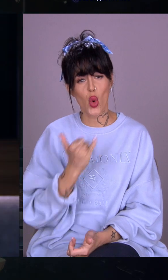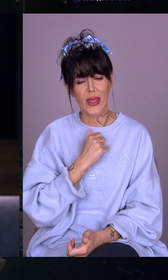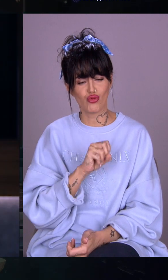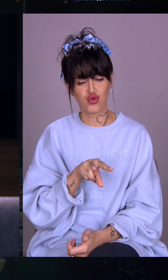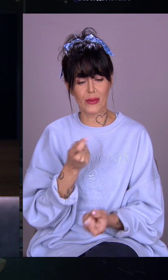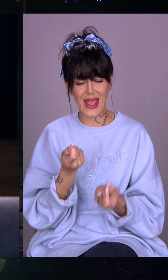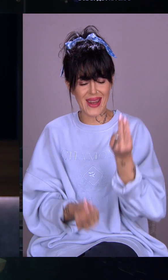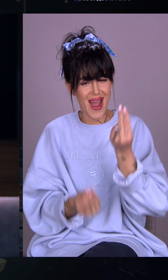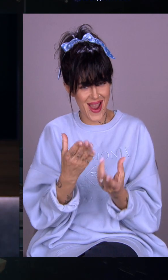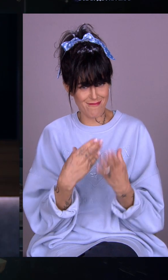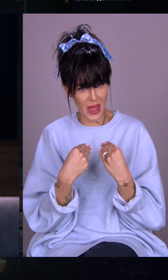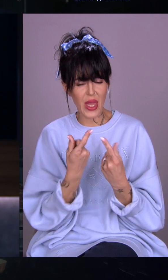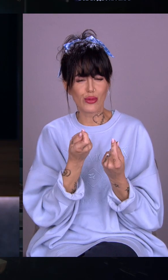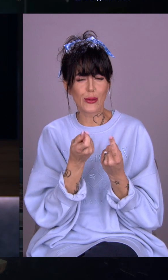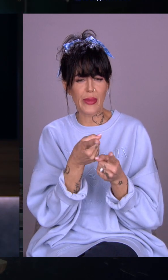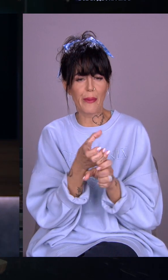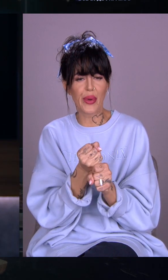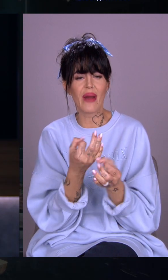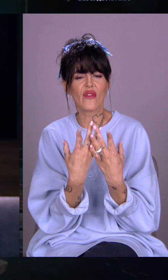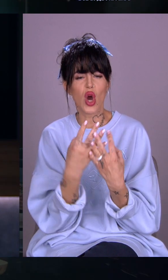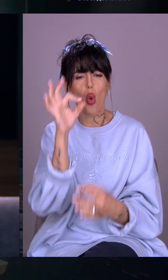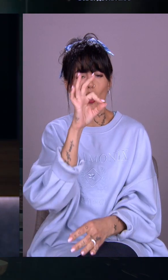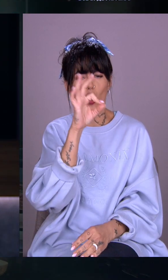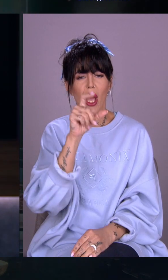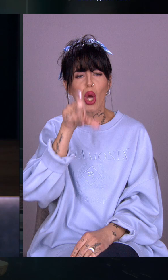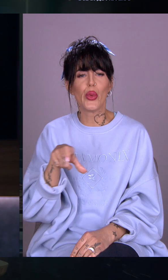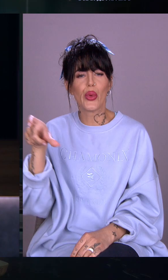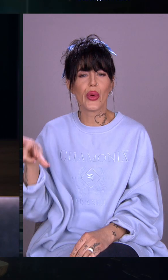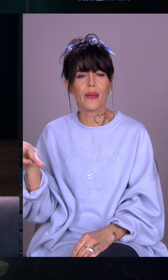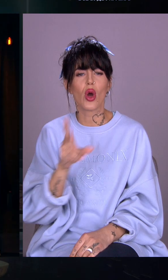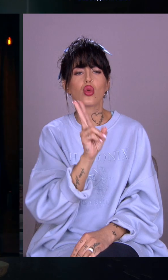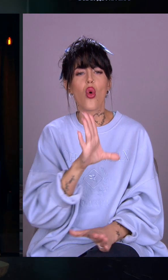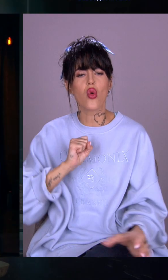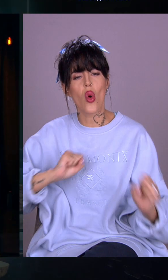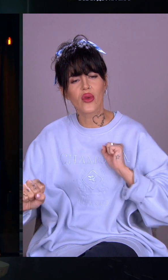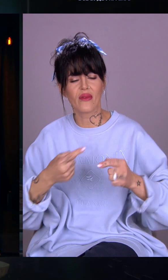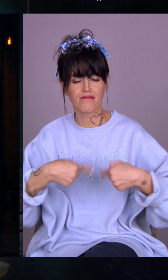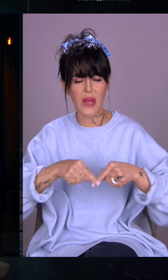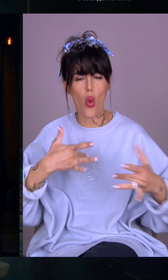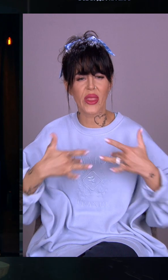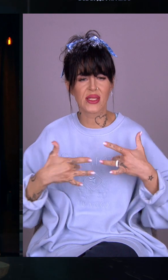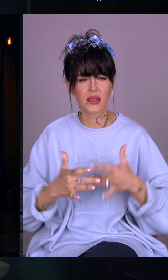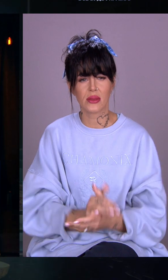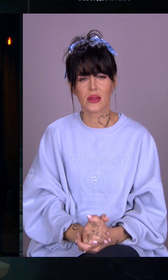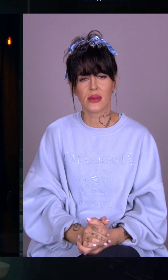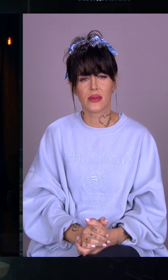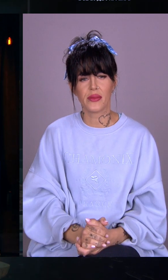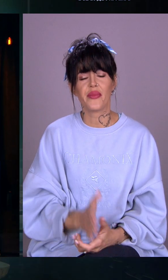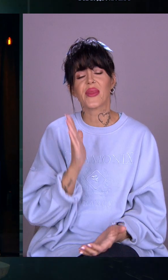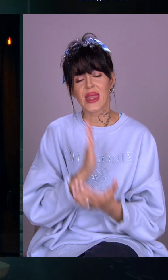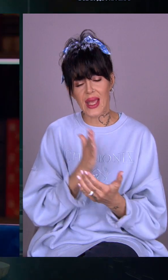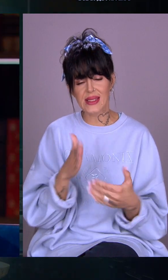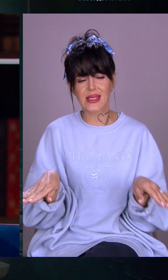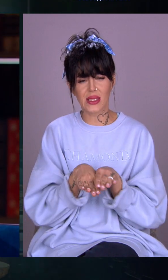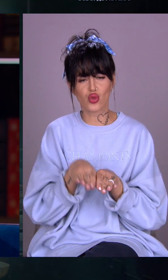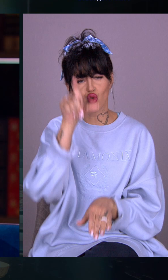хочу, щоб ви пару слів сказали про людей, які я знаю, як і ви, про тих, хто організовує концерти. Юрій Степанович Тира, є такий чоловік.